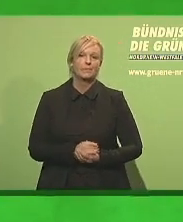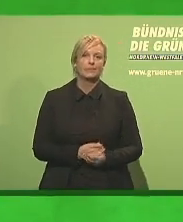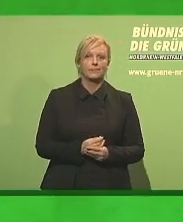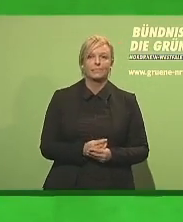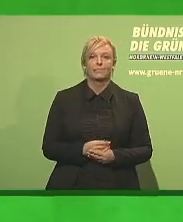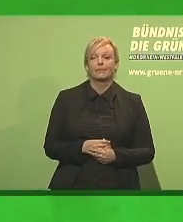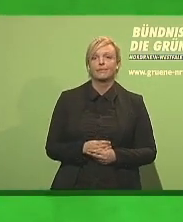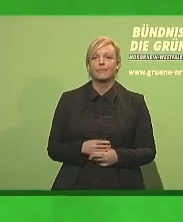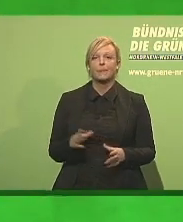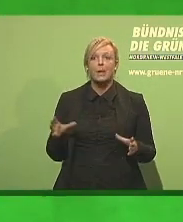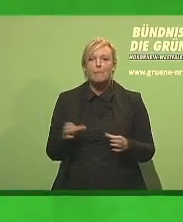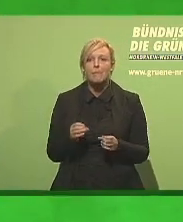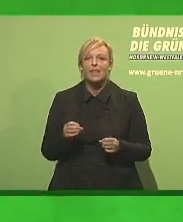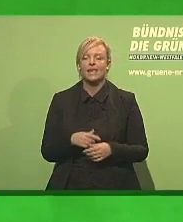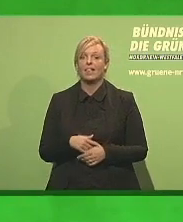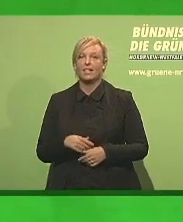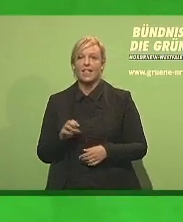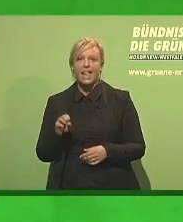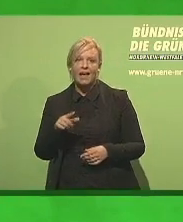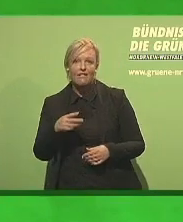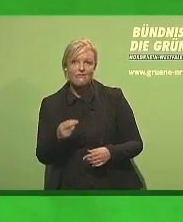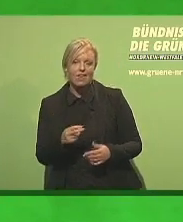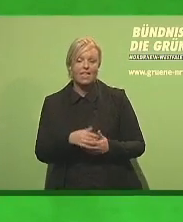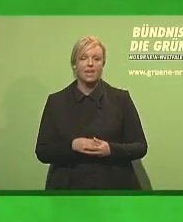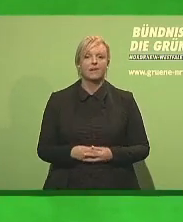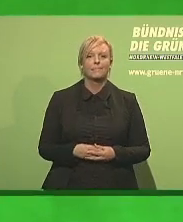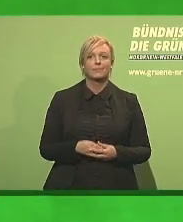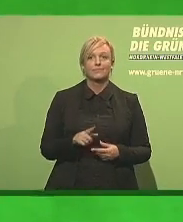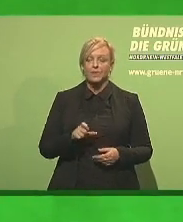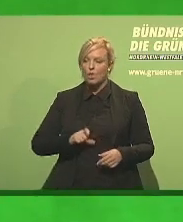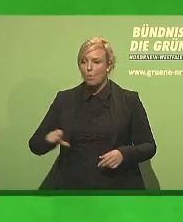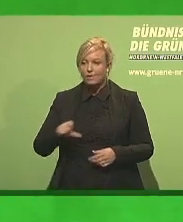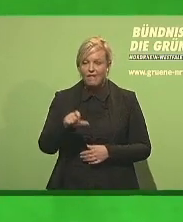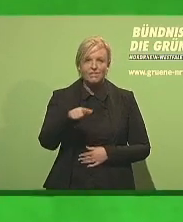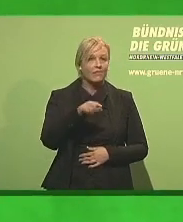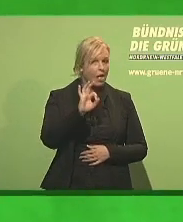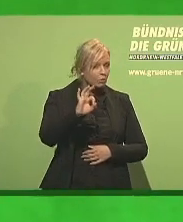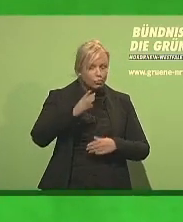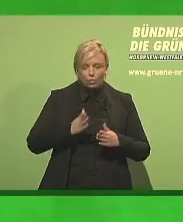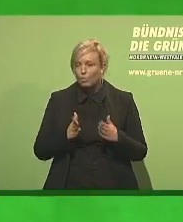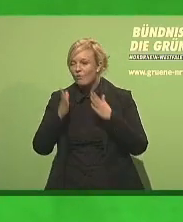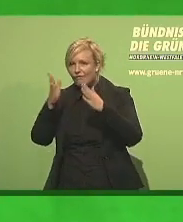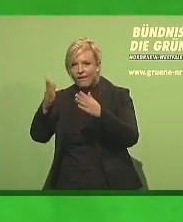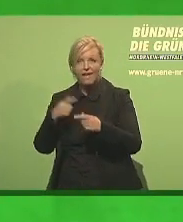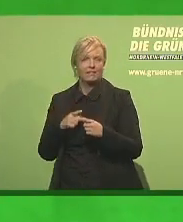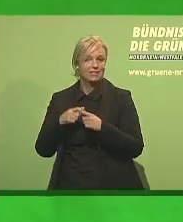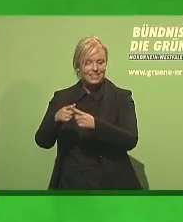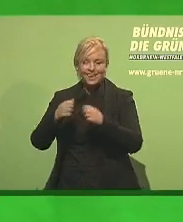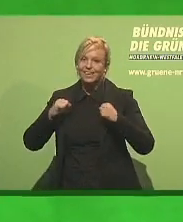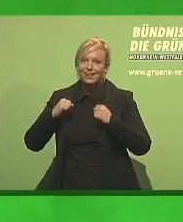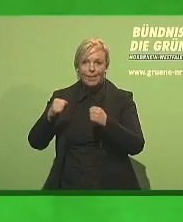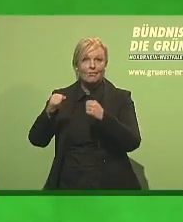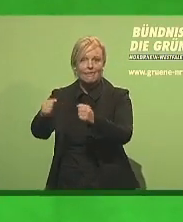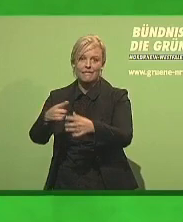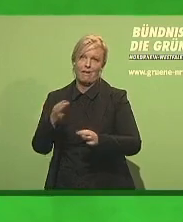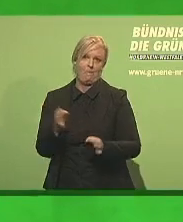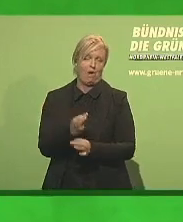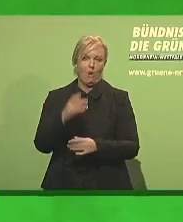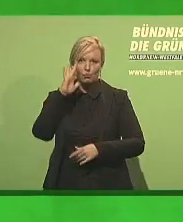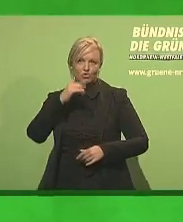Mini-Mikro-BHKW. Da sind wir in Nordrhein-Westfalen mit Johannes Remmel auf einem guten Weg. Das müssen wir auch auf Bundesebene durchsetzen, die